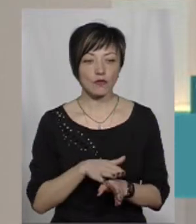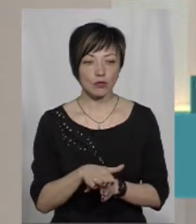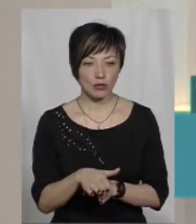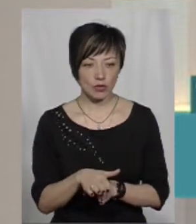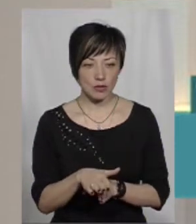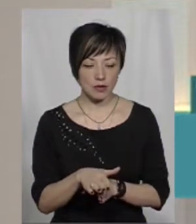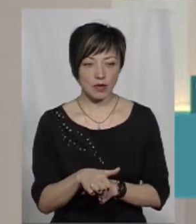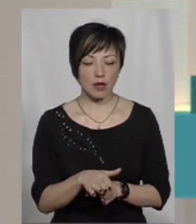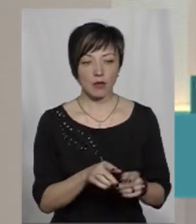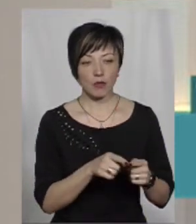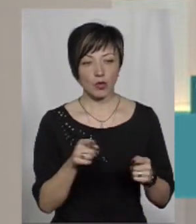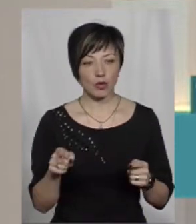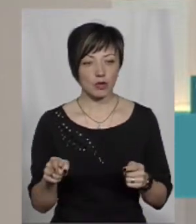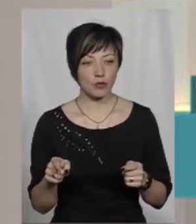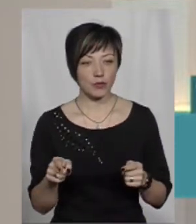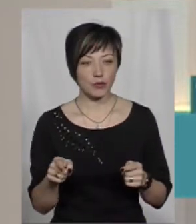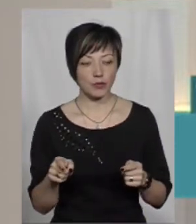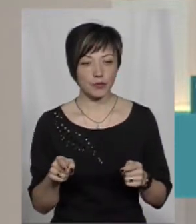відбулося? На протязі